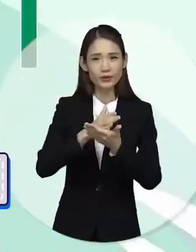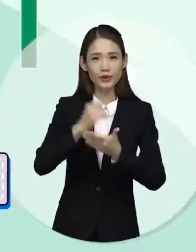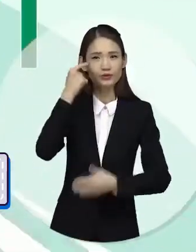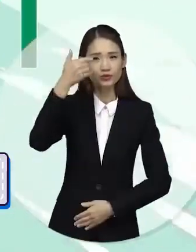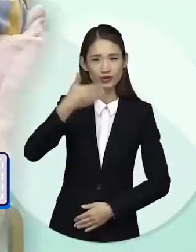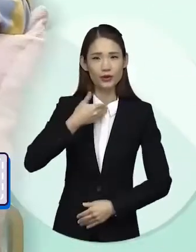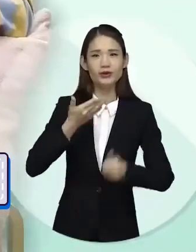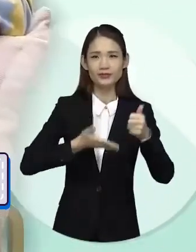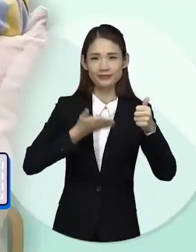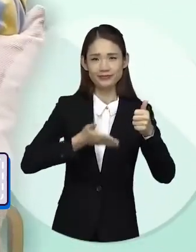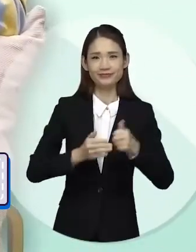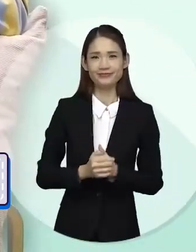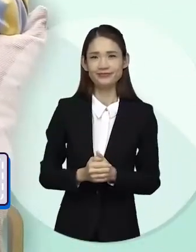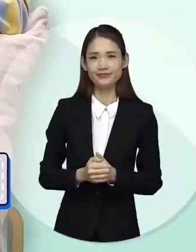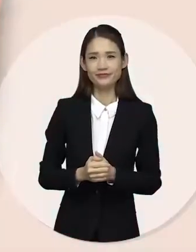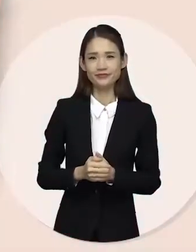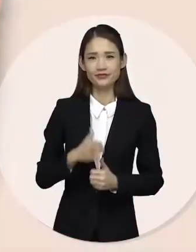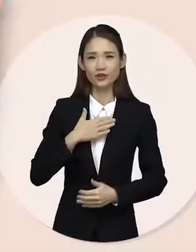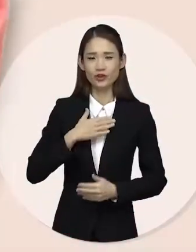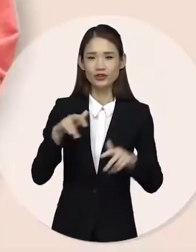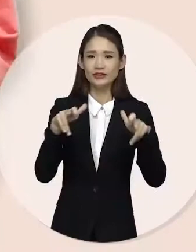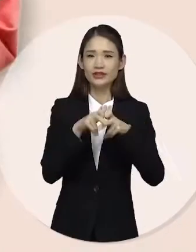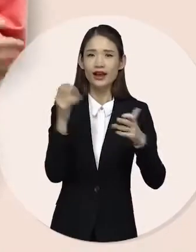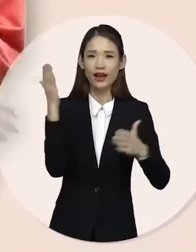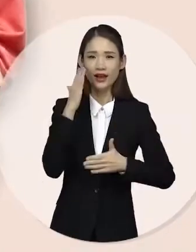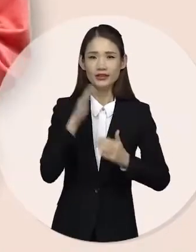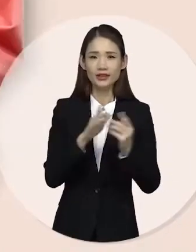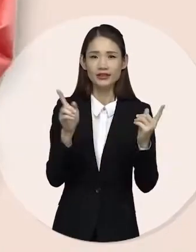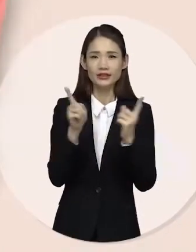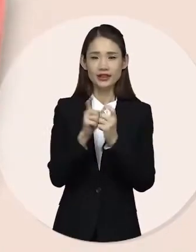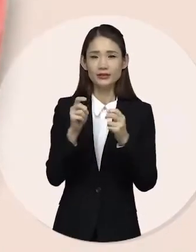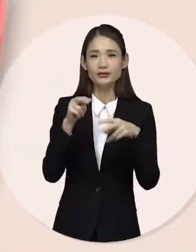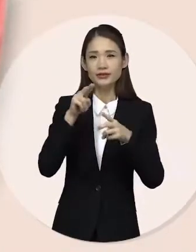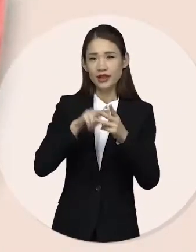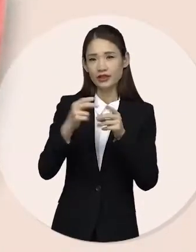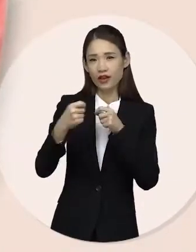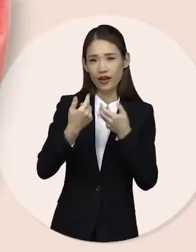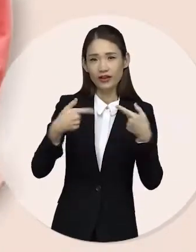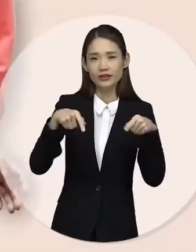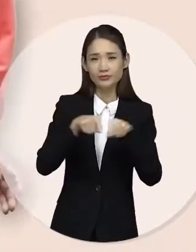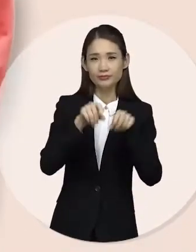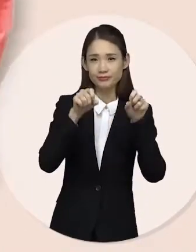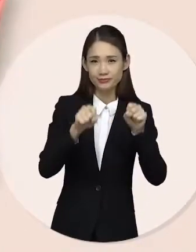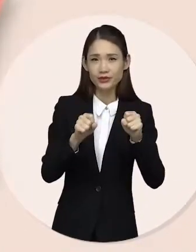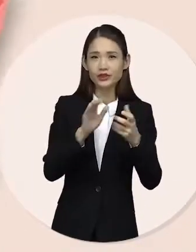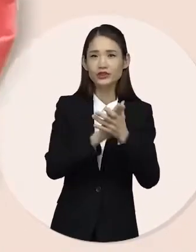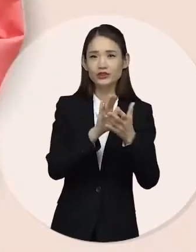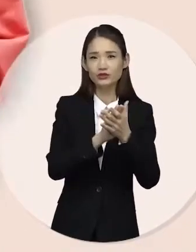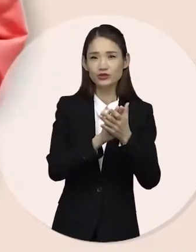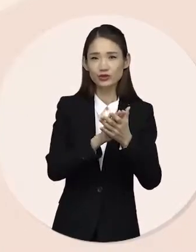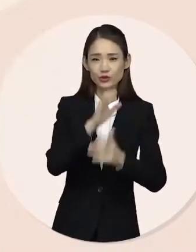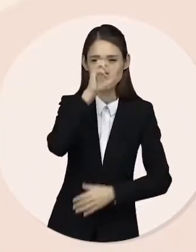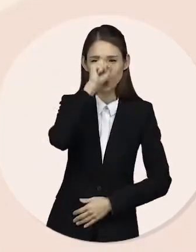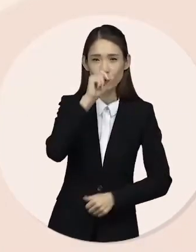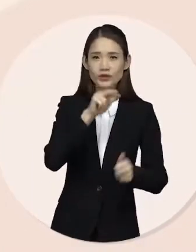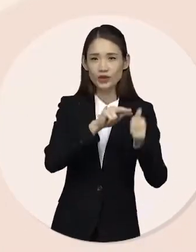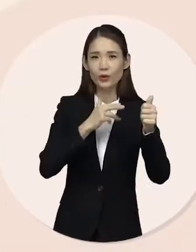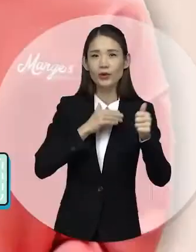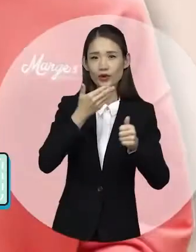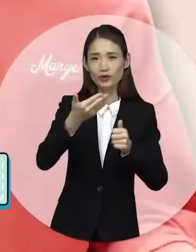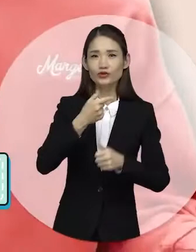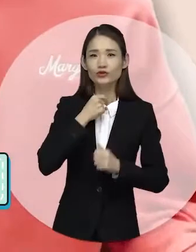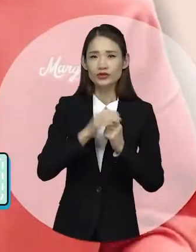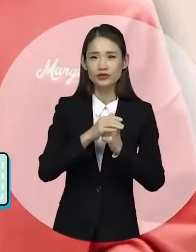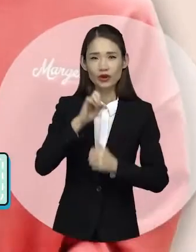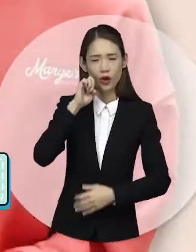않듯이 물어봐 주세요. 그게 좋을 것 같습니다. 저는 장애 대학생 친구를 옆에 둔 친구들에게 좀 팁을 좀 주고